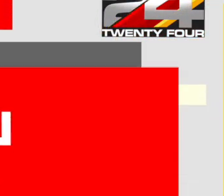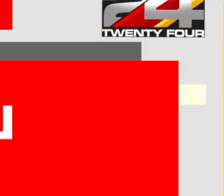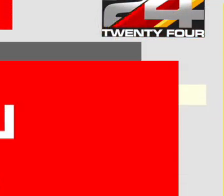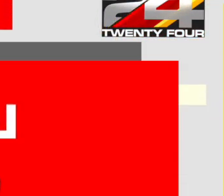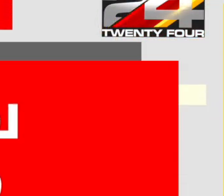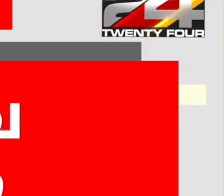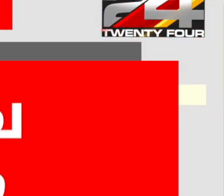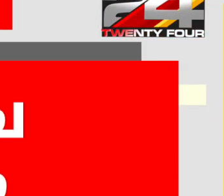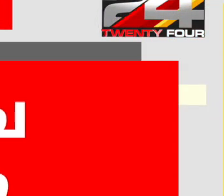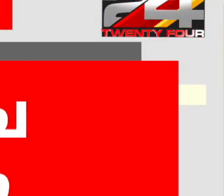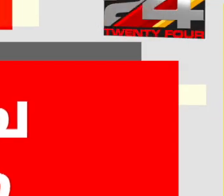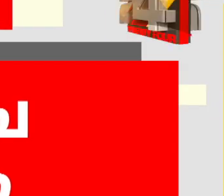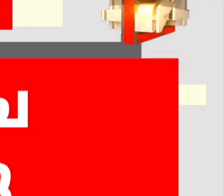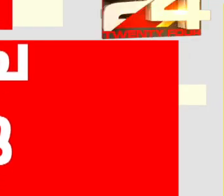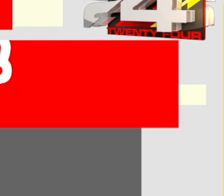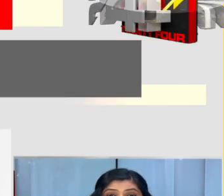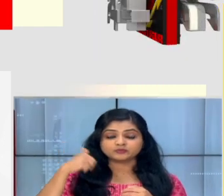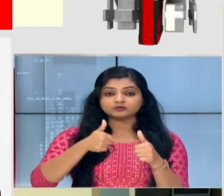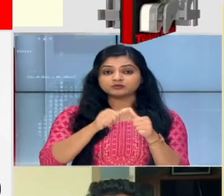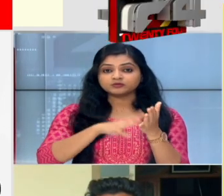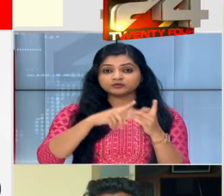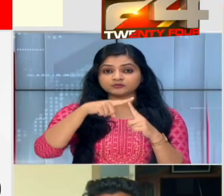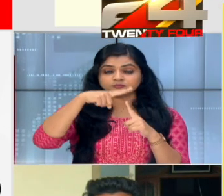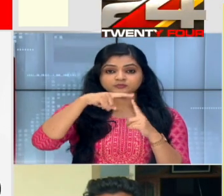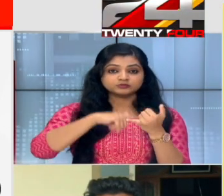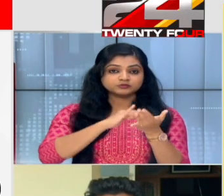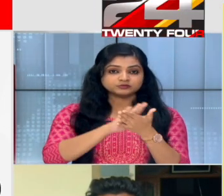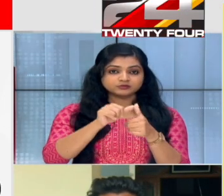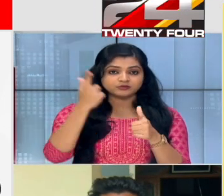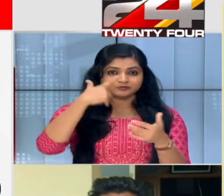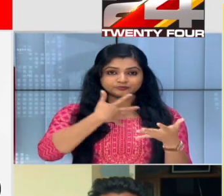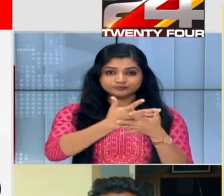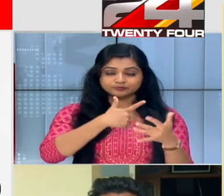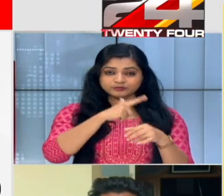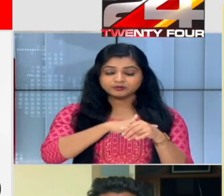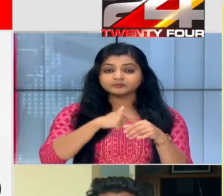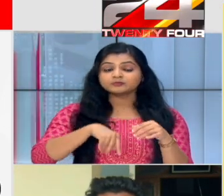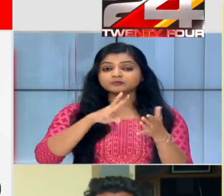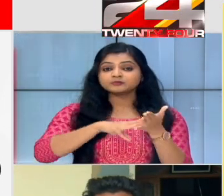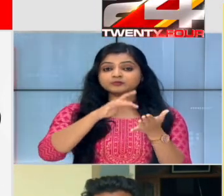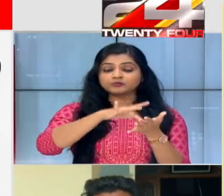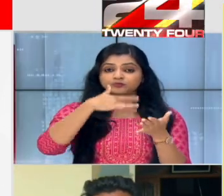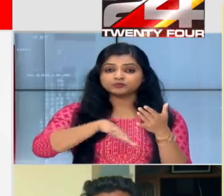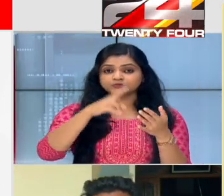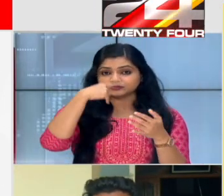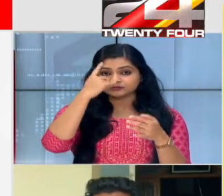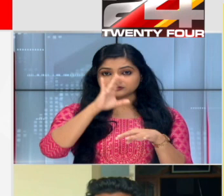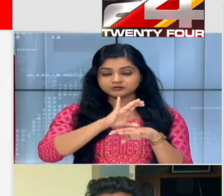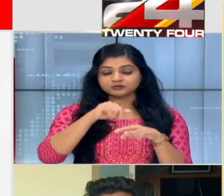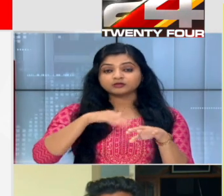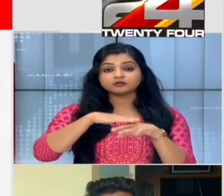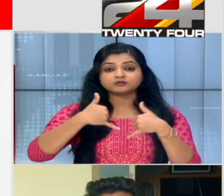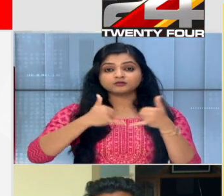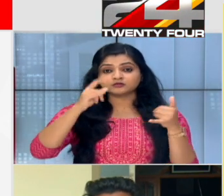ഈ കേന്ദ്രമന്ത്രി അമിത്ഷായുമായി നേരത്തെ നടത്തിയ കൂടിക്കാഴ്ചയിൽ ഈ ക്രിസ്ത്യൻ സഭകൾ, അതായത് മണിപ്പൂരിലെയും ഇന്ത്യയിലെയും അടക്കമുള്ള ക്രിസ്ത്യൻ സഭകൾ വലിയ